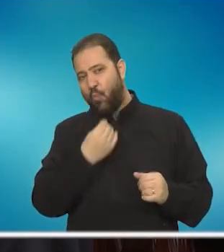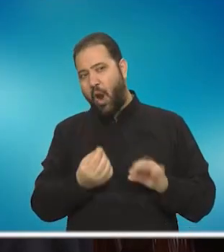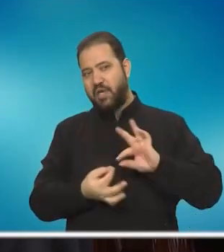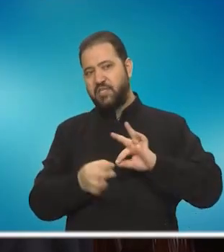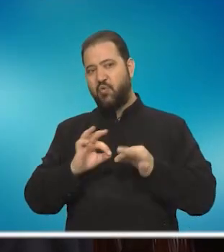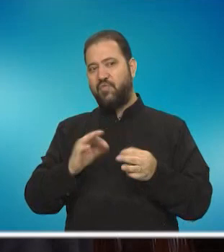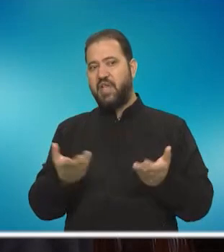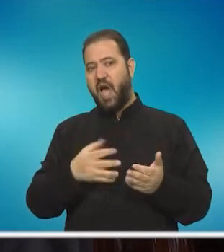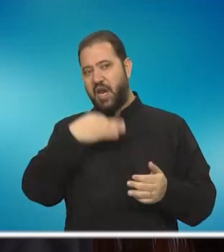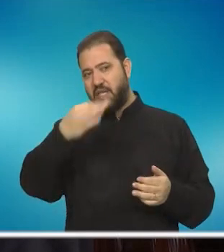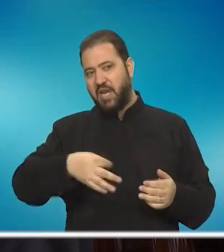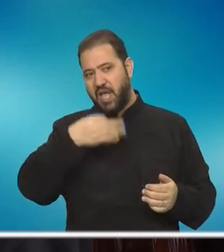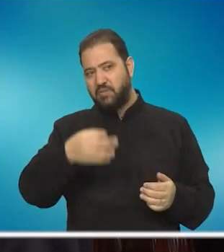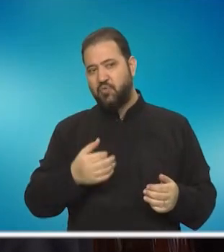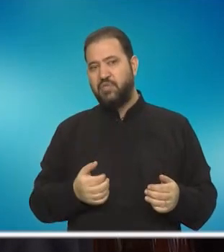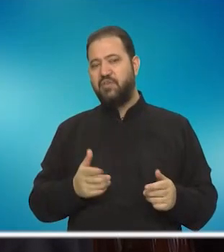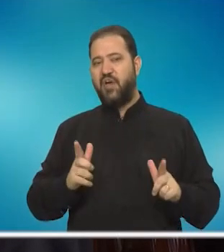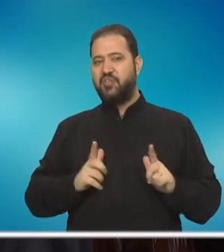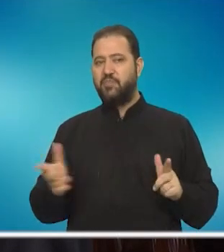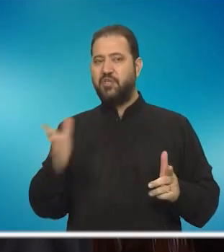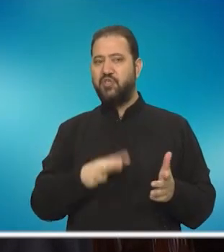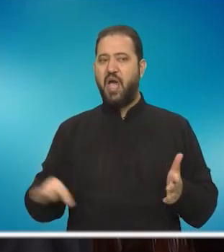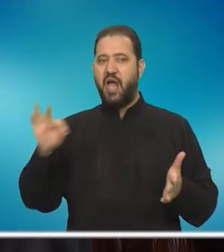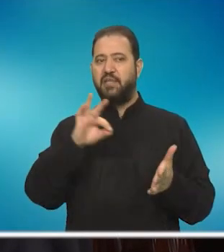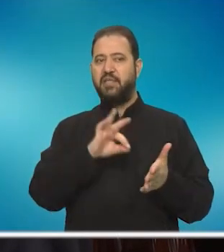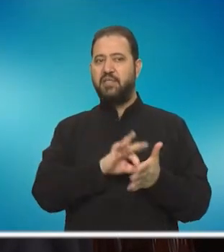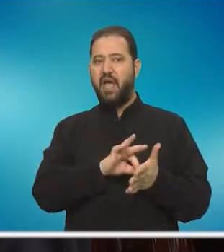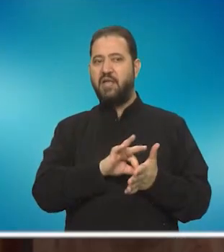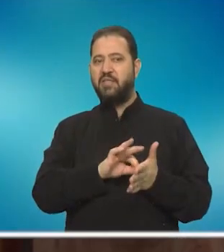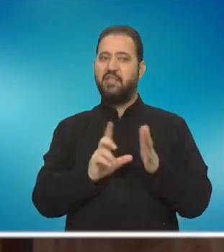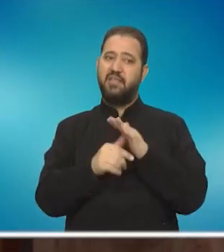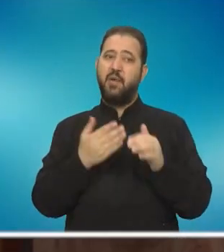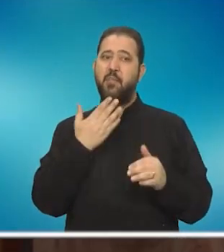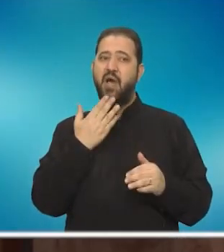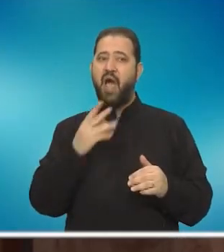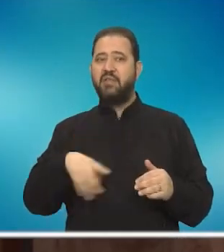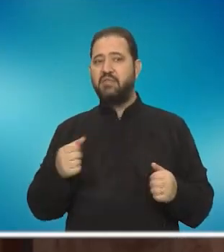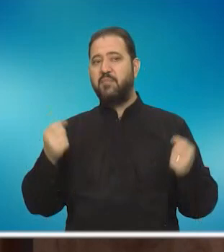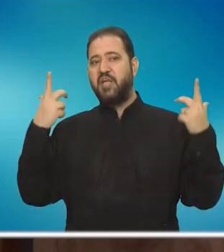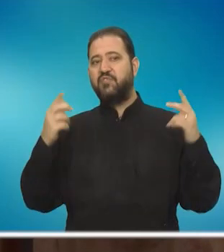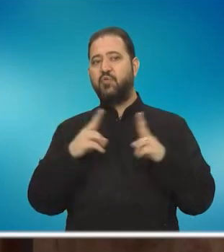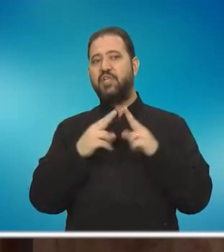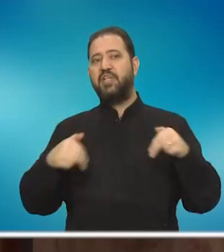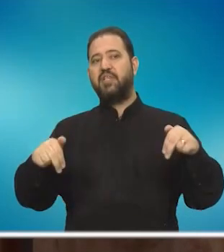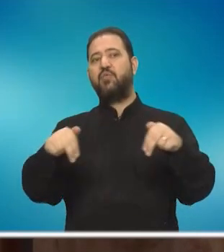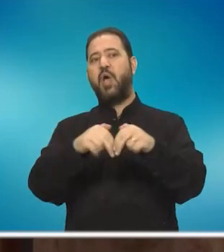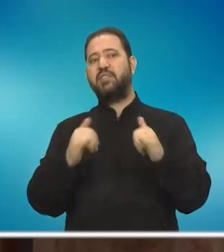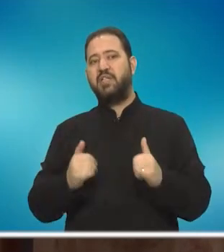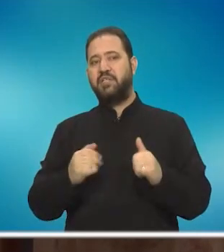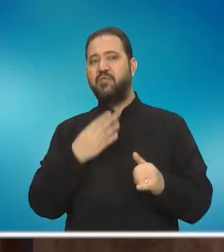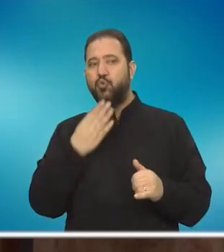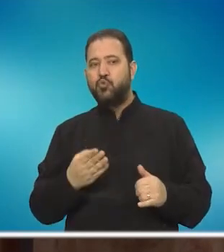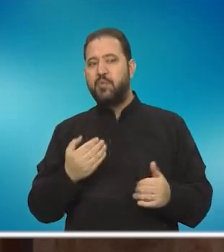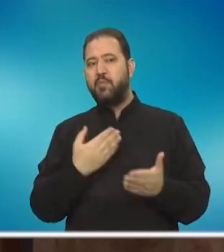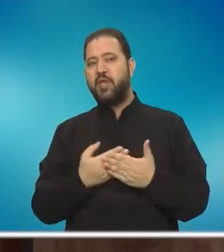frumoasele cuvinte pe care ni le-ați rostit și vă așteptăm și într-o ediție viitoare. Din păcate am ajuns la finalul ediției de astăzi a emisiunii noastre.